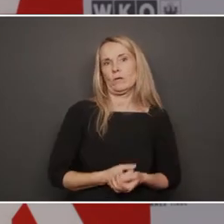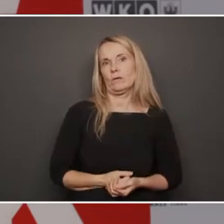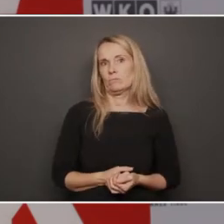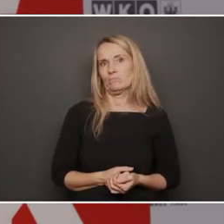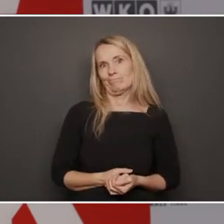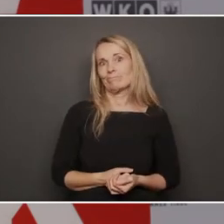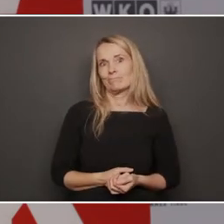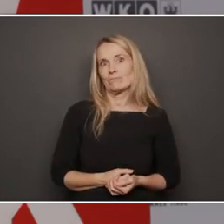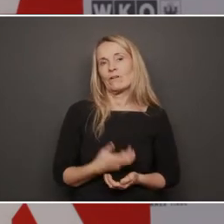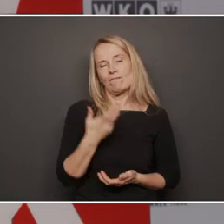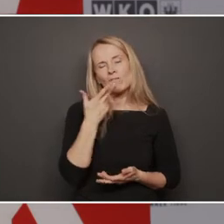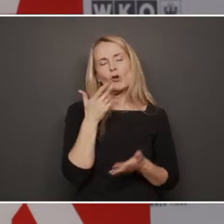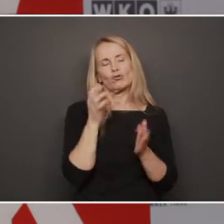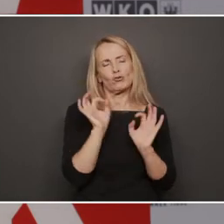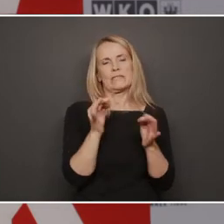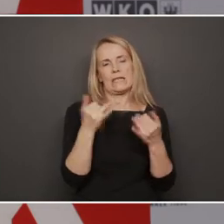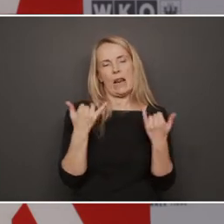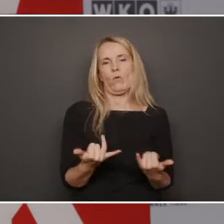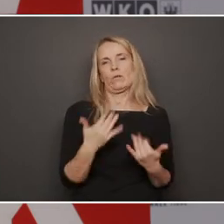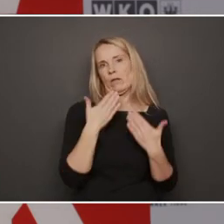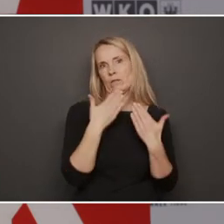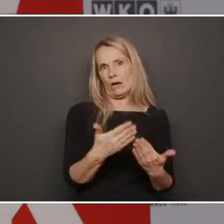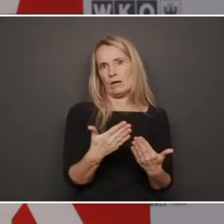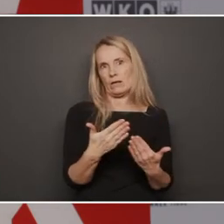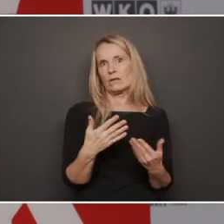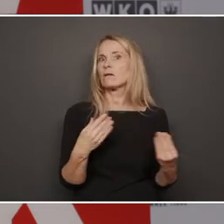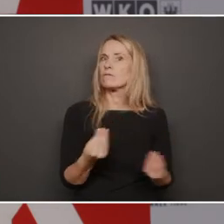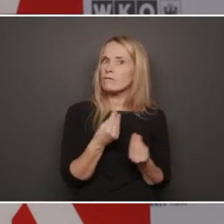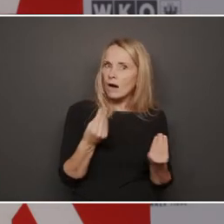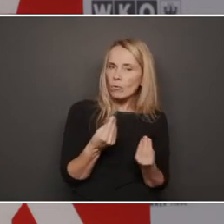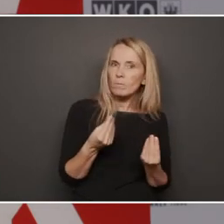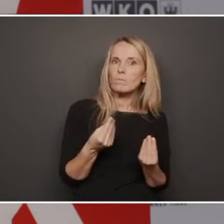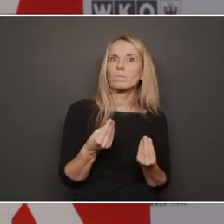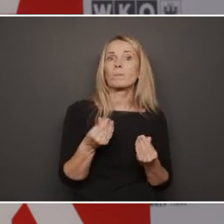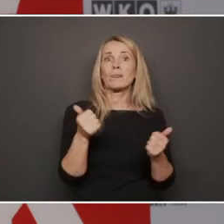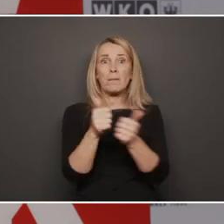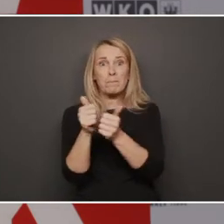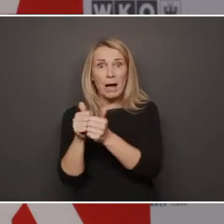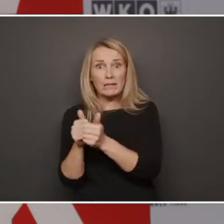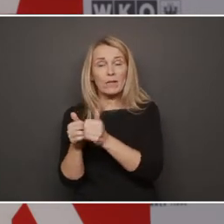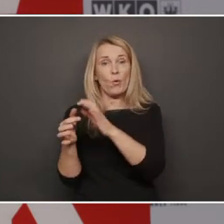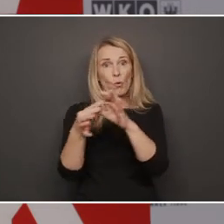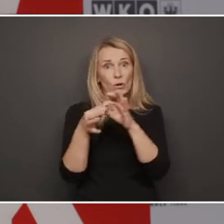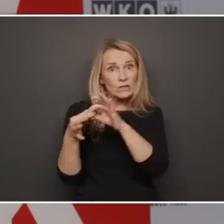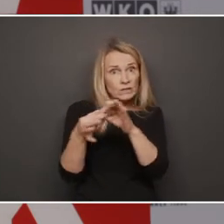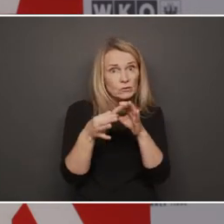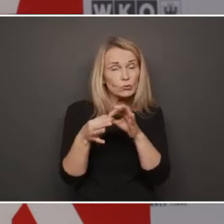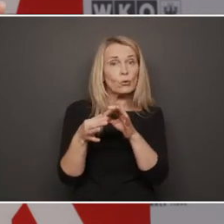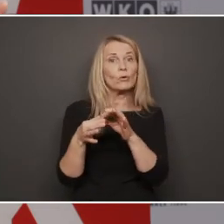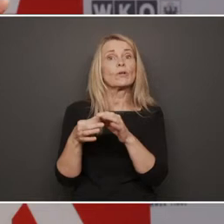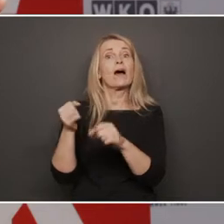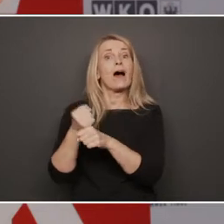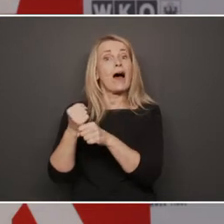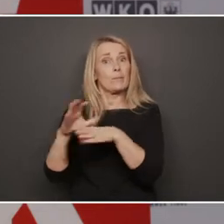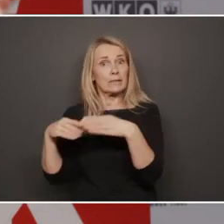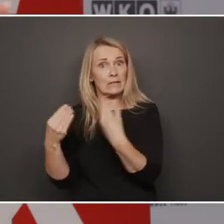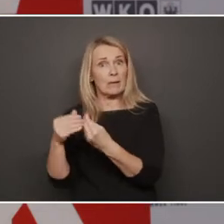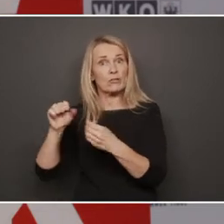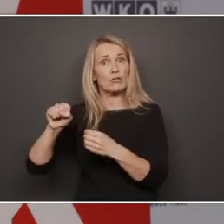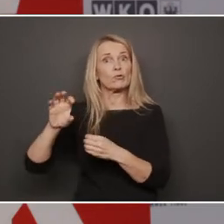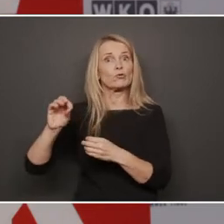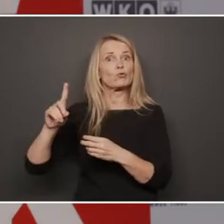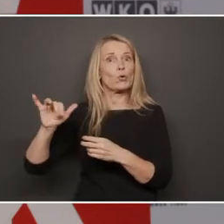wir uns ganz speziell bedanken, weil dieses Zusammenspiel zwischen den Partnerorganisationen der ARGE SODIT und den Unternehmen